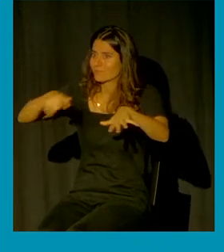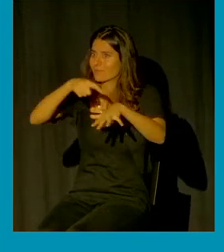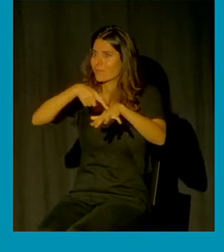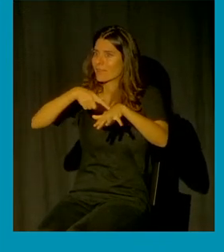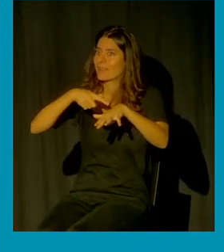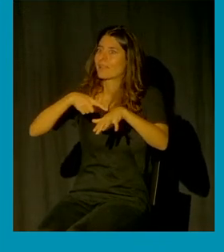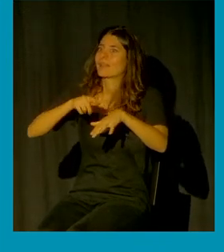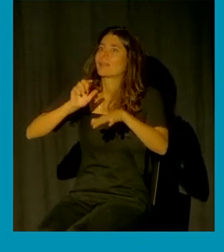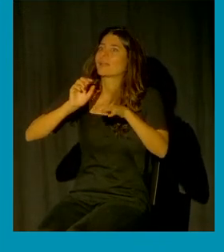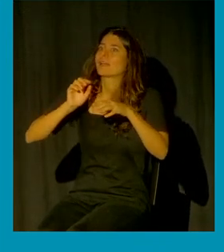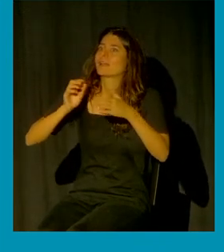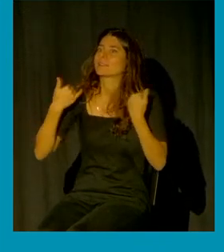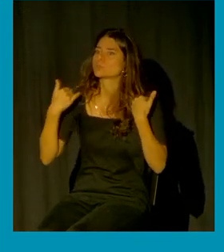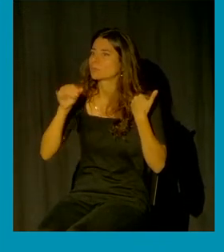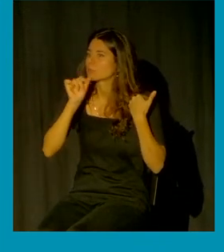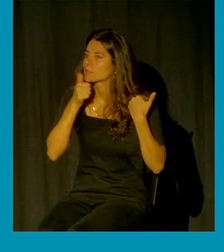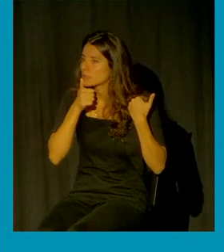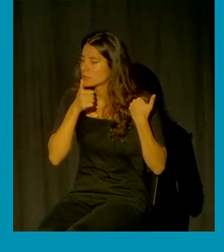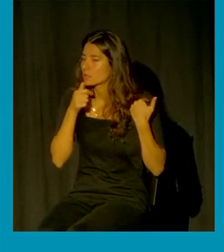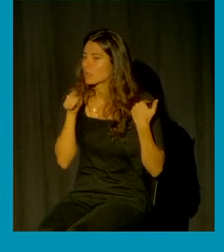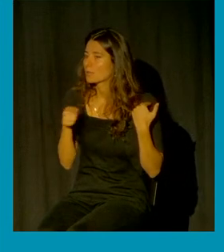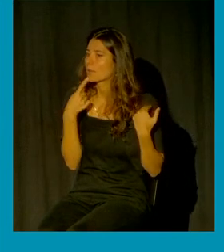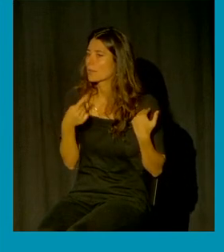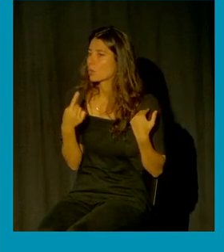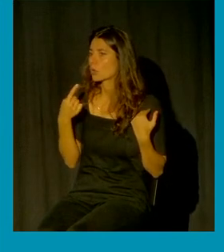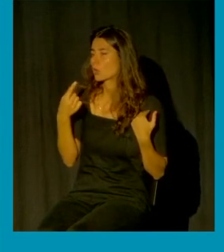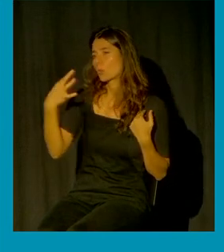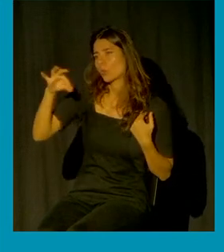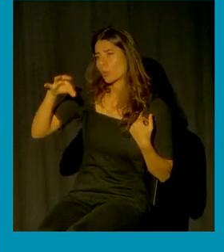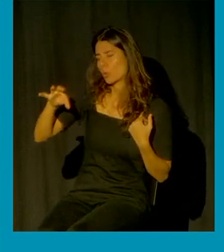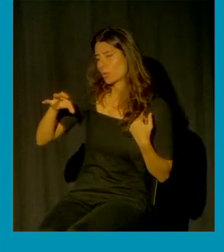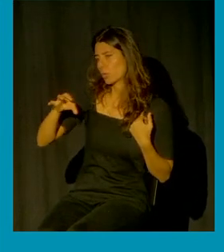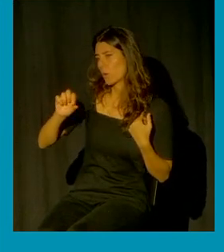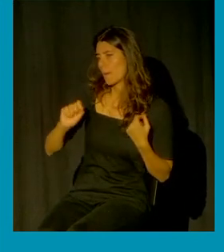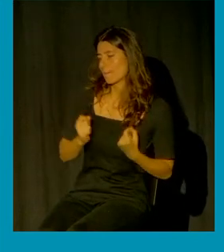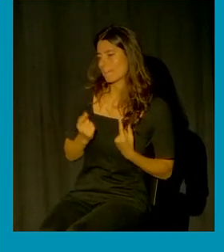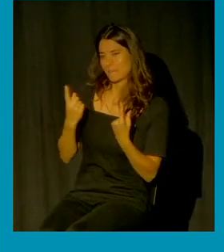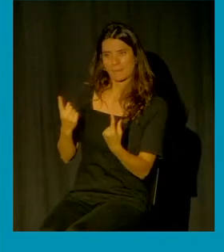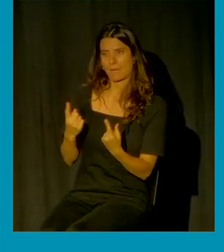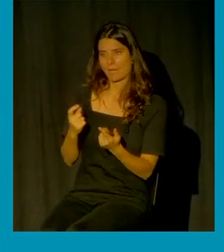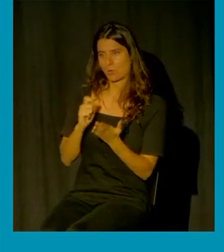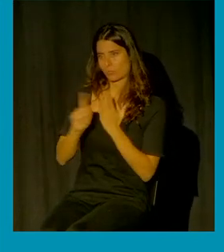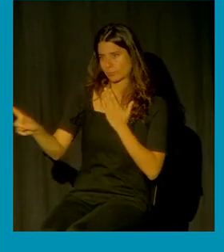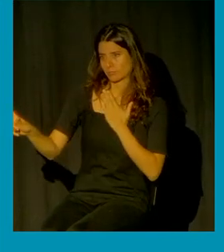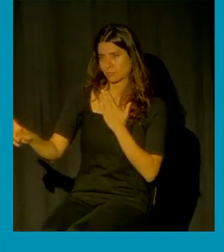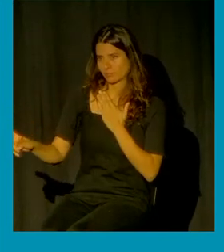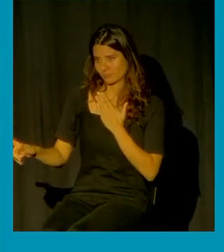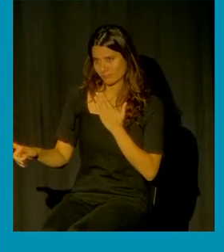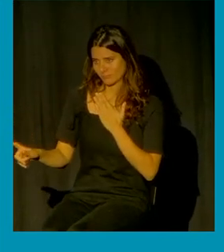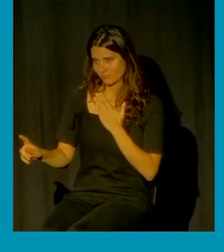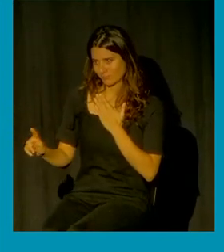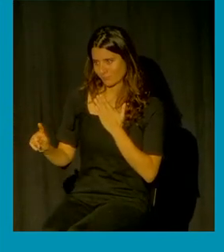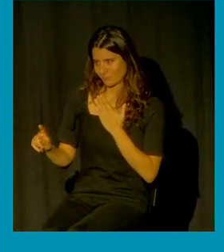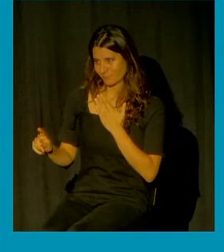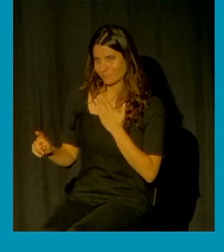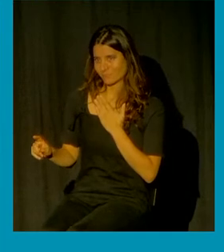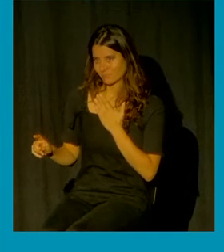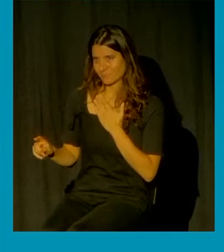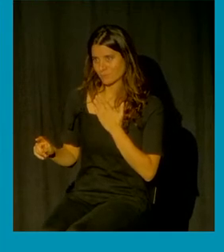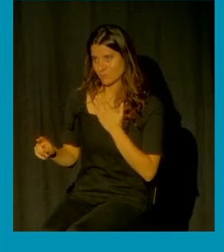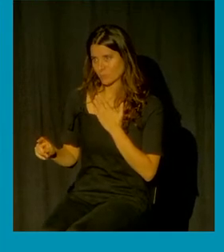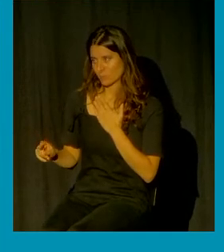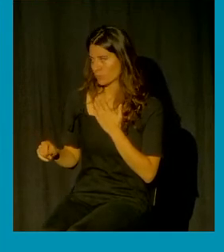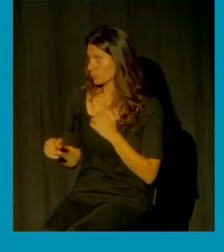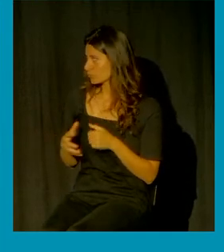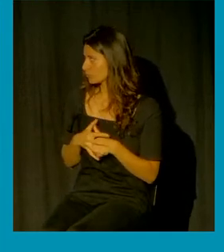que només era responsable diguem-ne el primer divulgador i que no quedava clar que hi hagués com aquest consens o